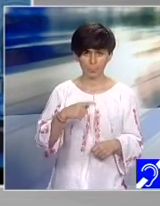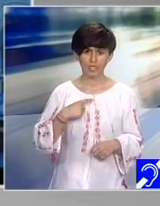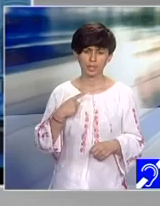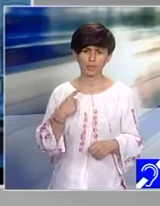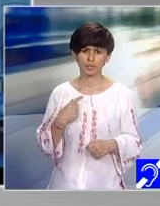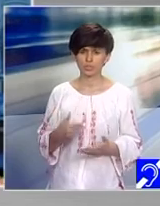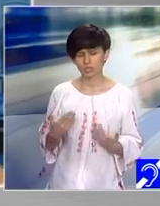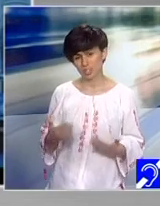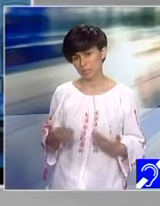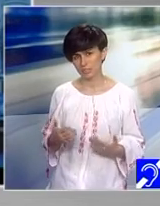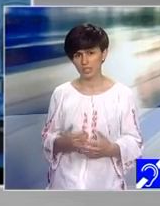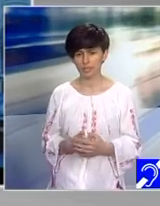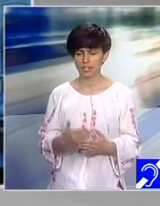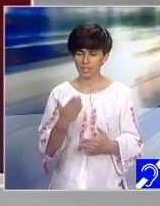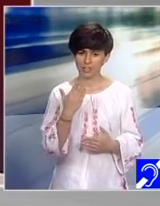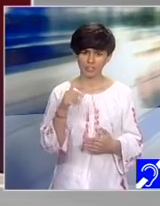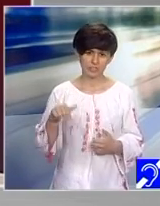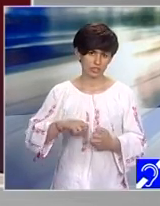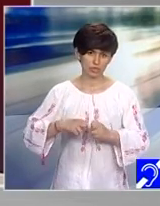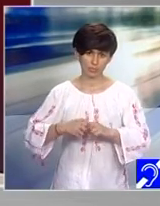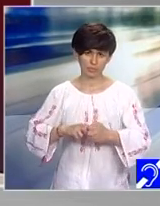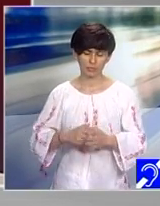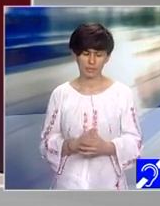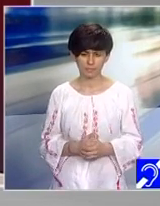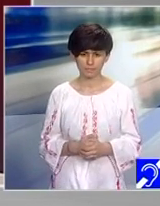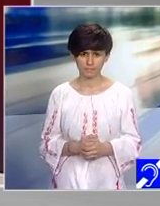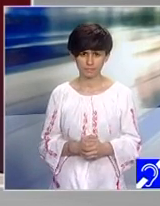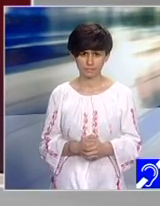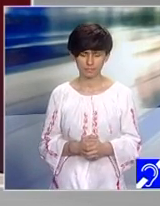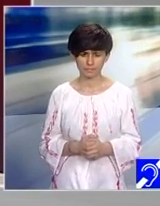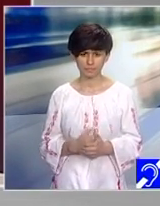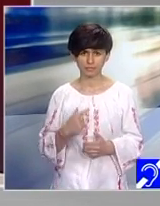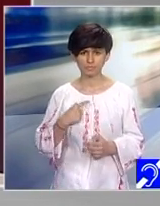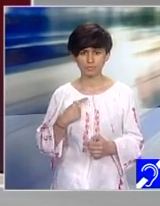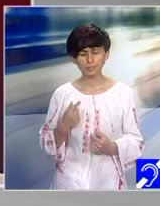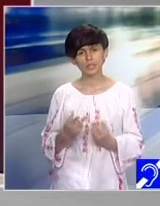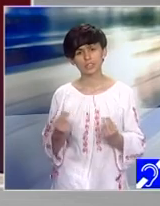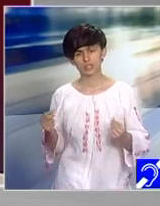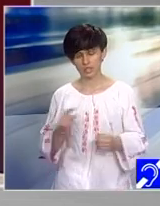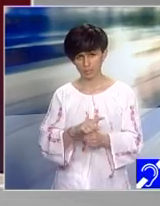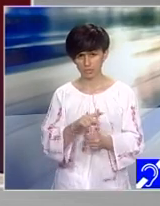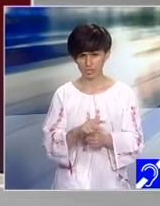vulnerabili. Domnule Nistor. Sunt multe lucruri de spus.